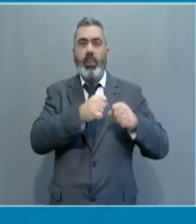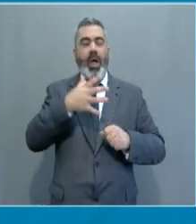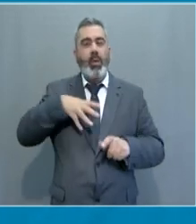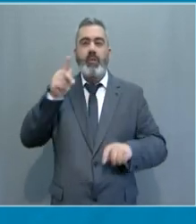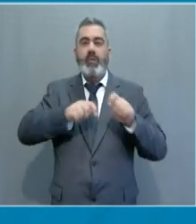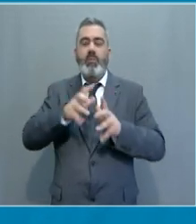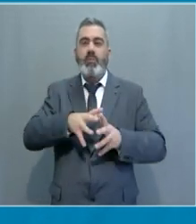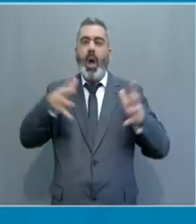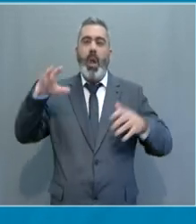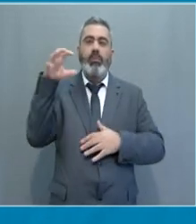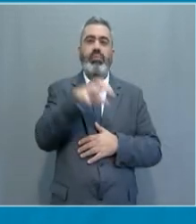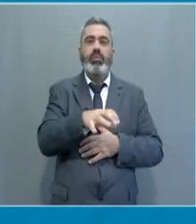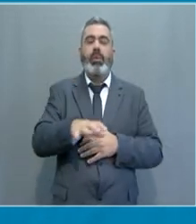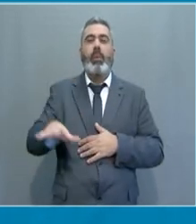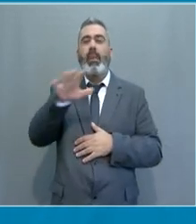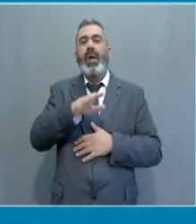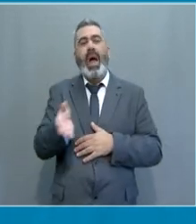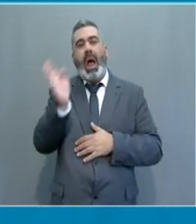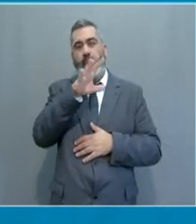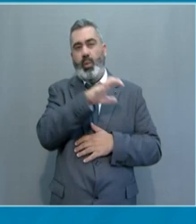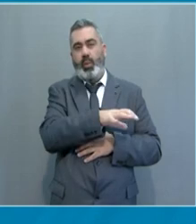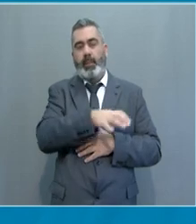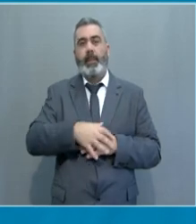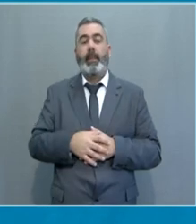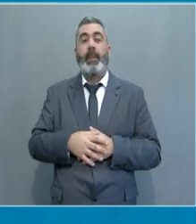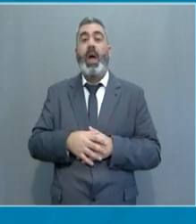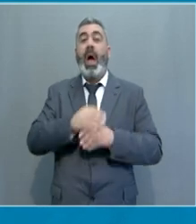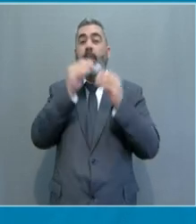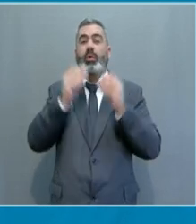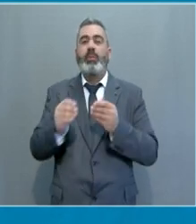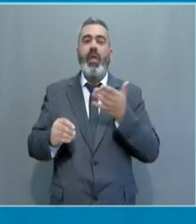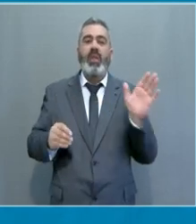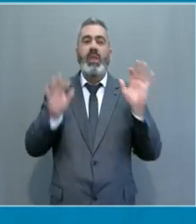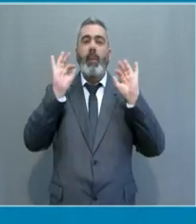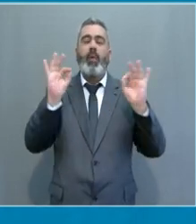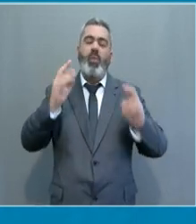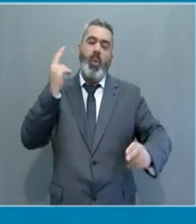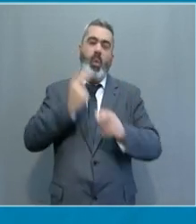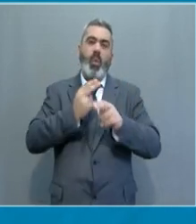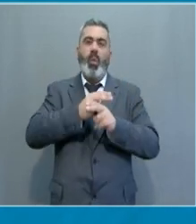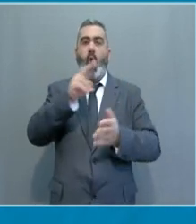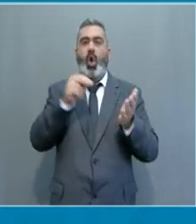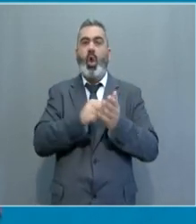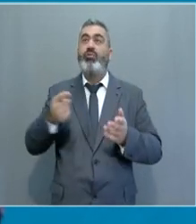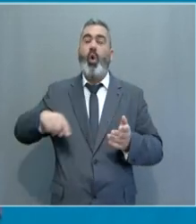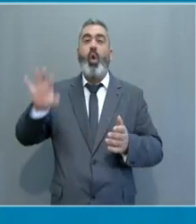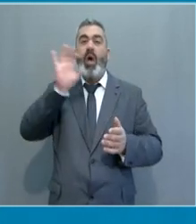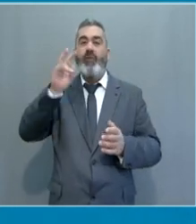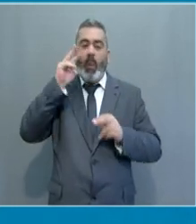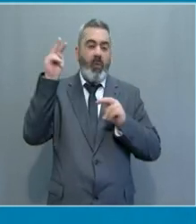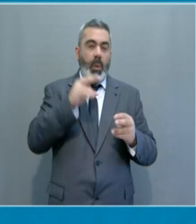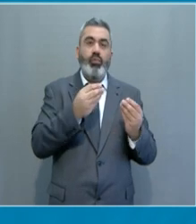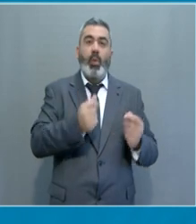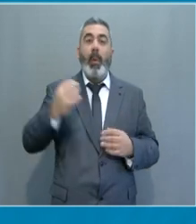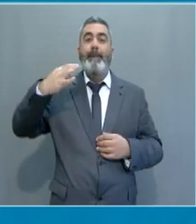έργο που προωθείται στην περιοχή, το White Dragon, που φέρνει τη Δυτική Μακεδονία στην πρωτοπορία των ευρωπαϊκών εξελίξεων για την παραγωγή του πράσινου